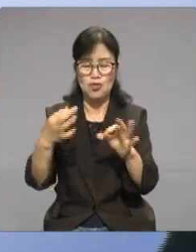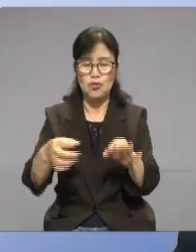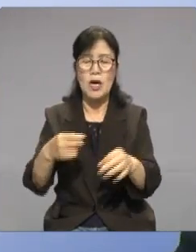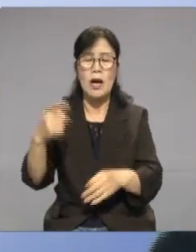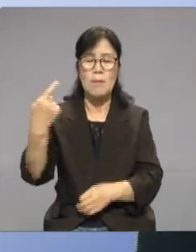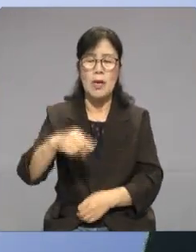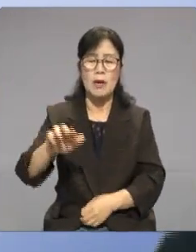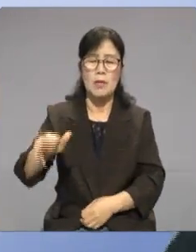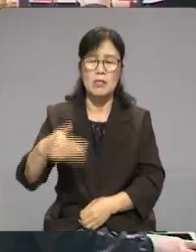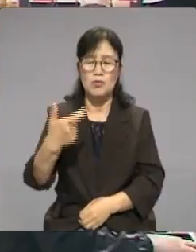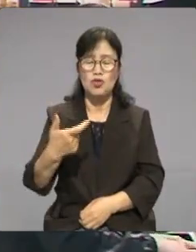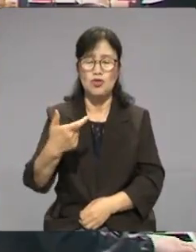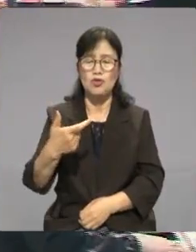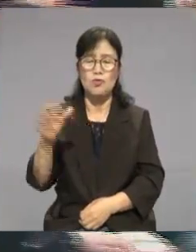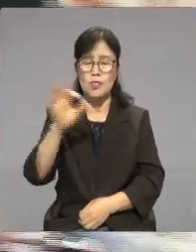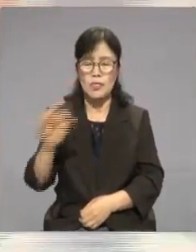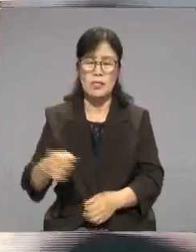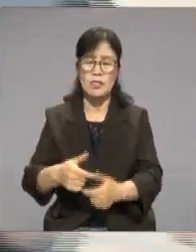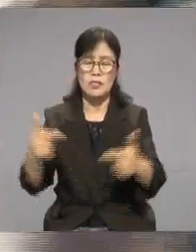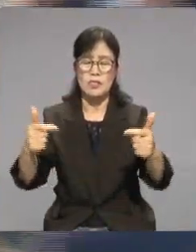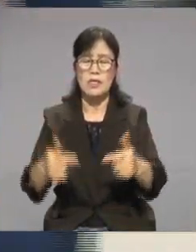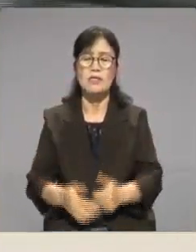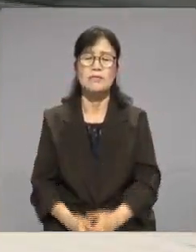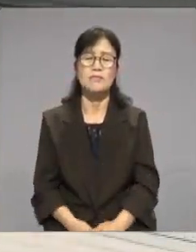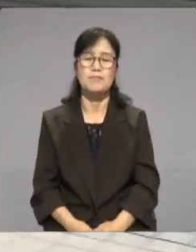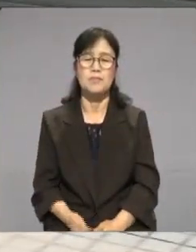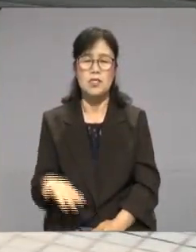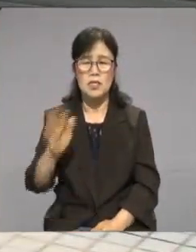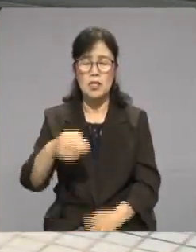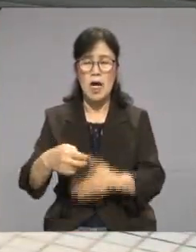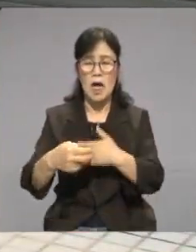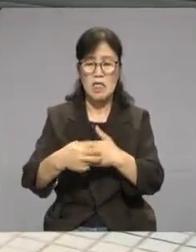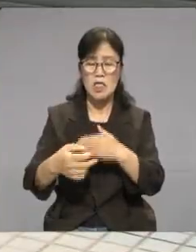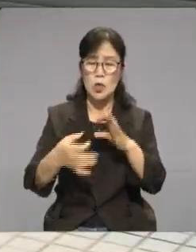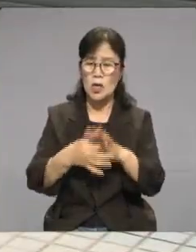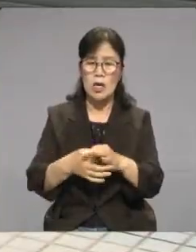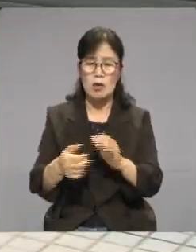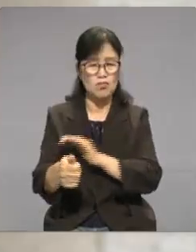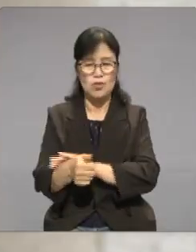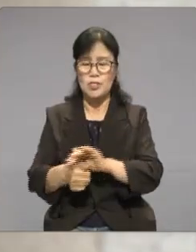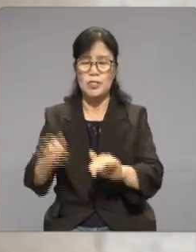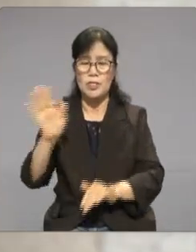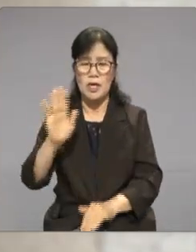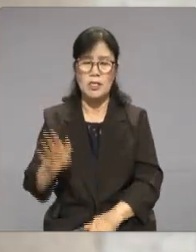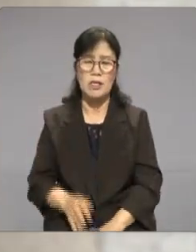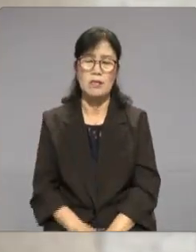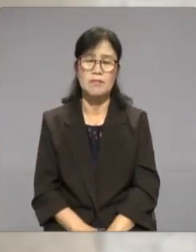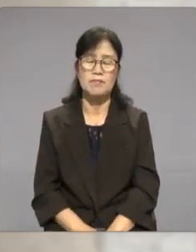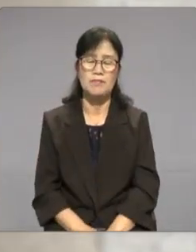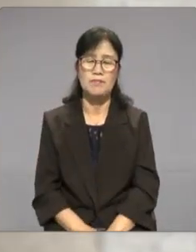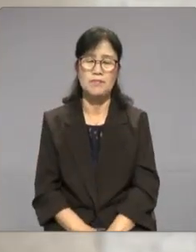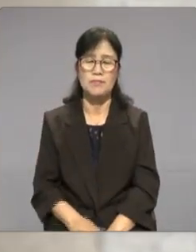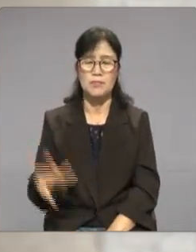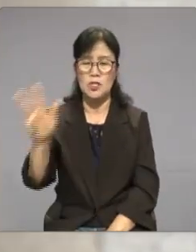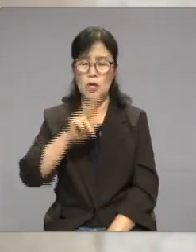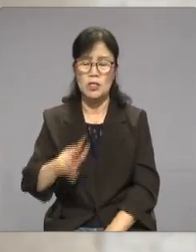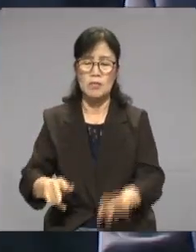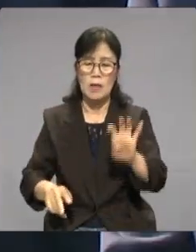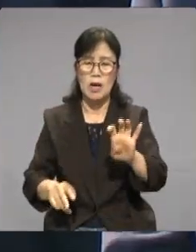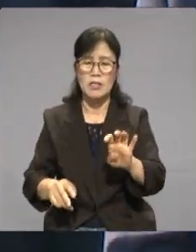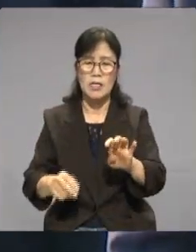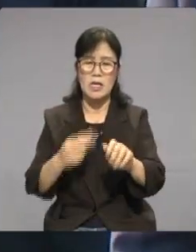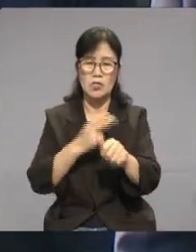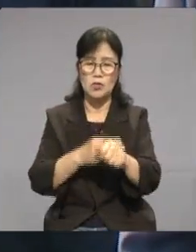186% 인상합니다. 그러나 의료계는 물러서지 않겠다는 입장입니다. 전국 40개 의대